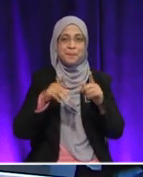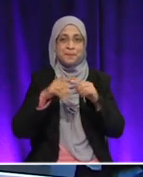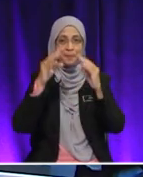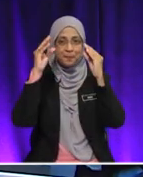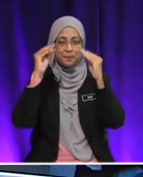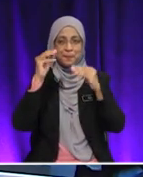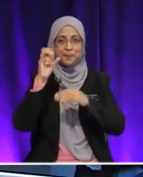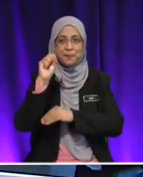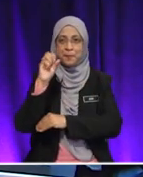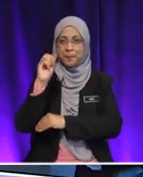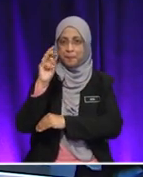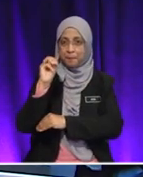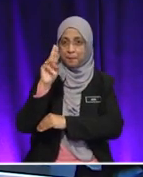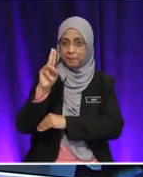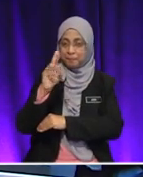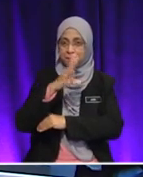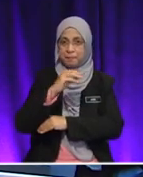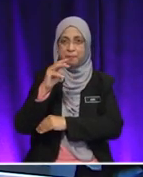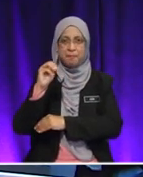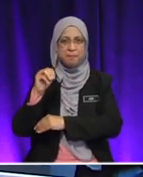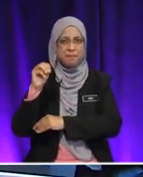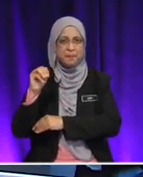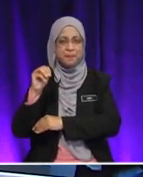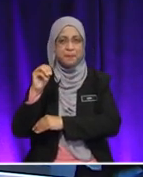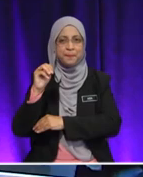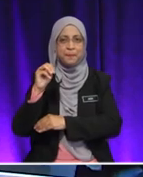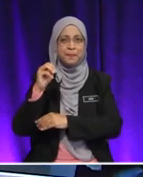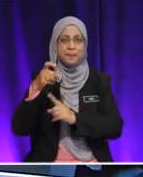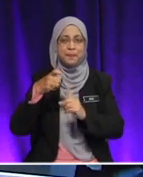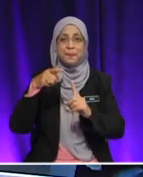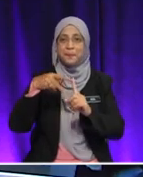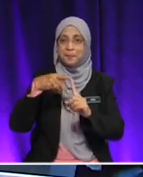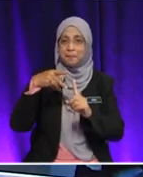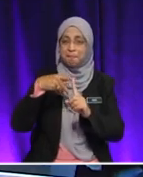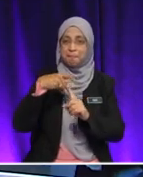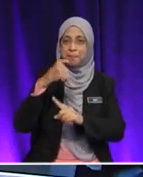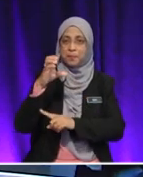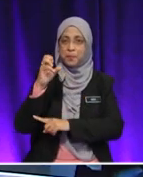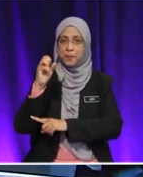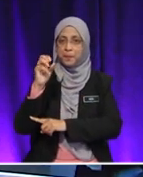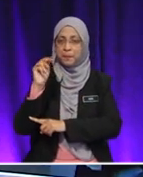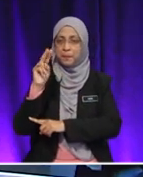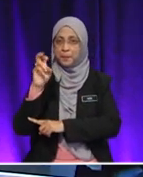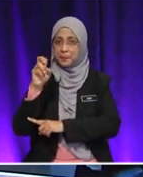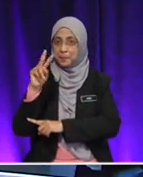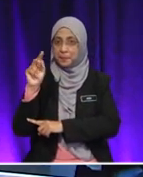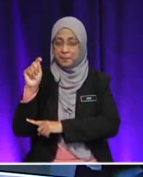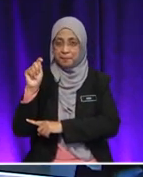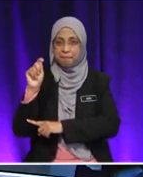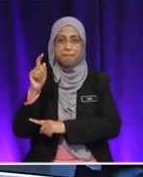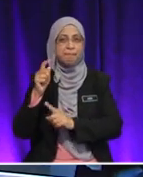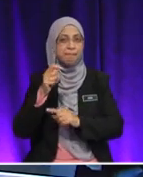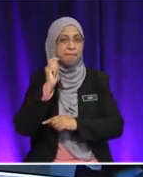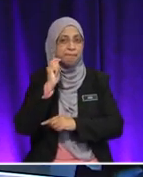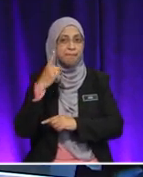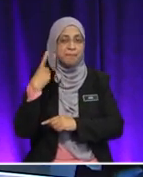lagi daripada SMK conven Greenland pulau Pinang sebentar tadi kita udah belajar sedikit objektif